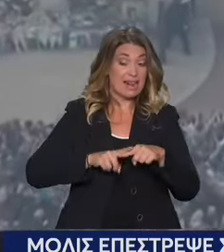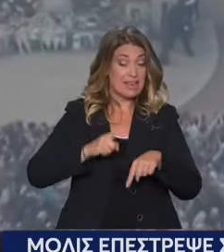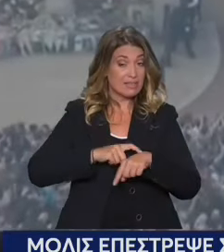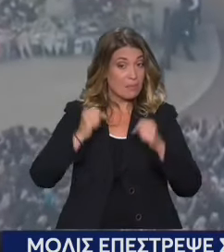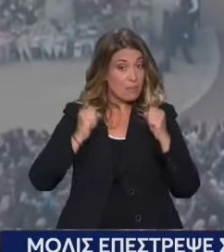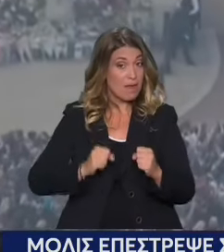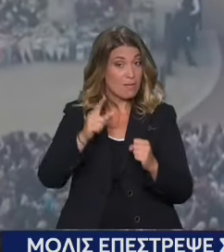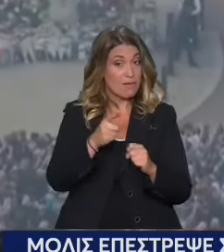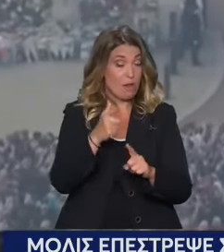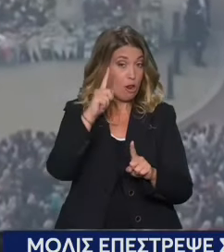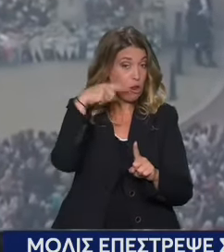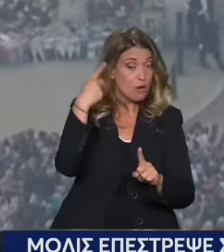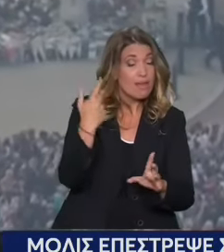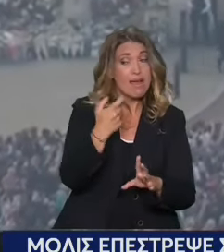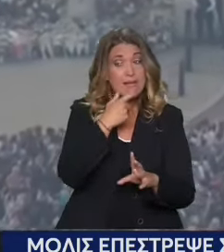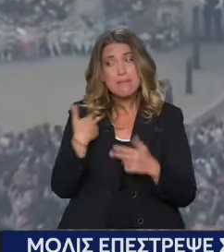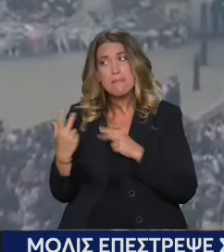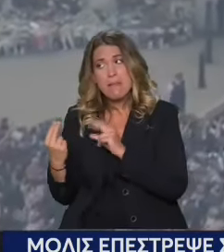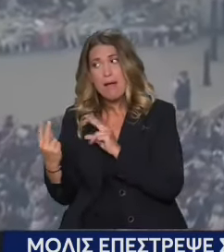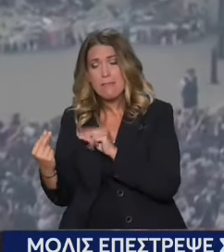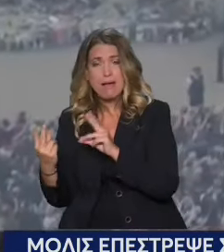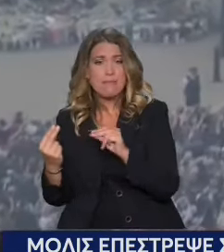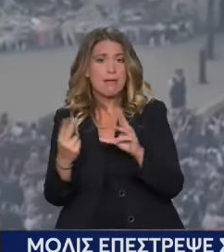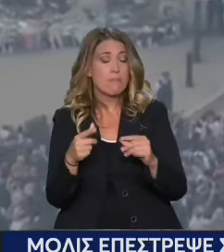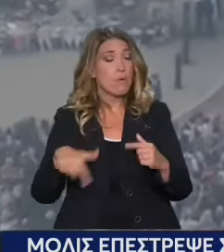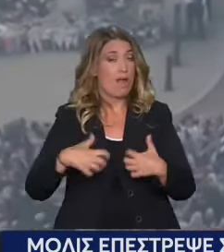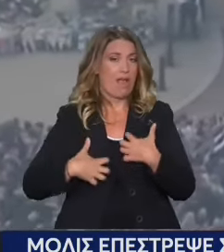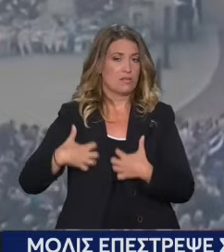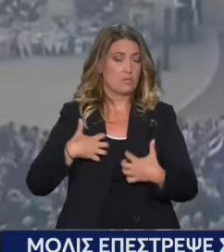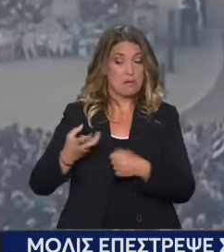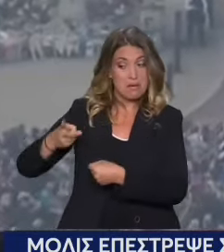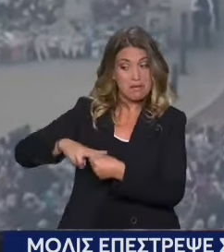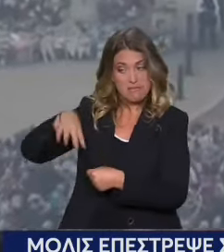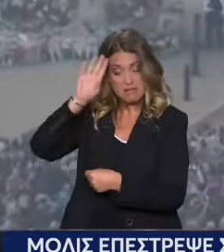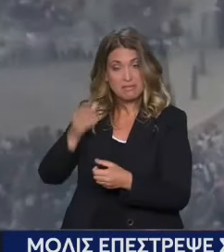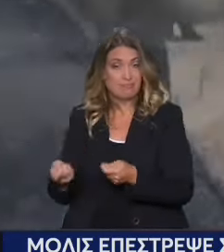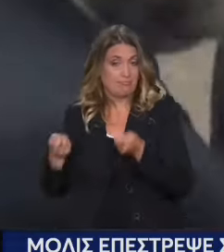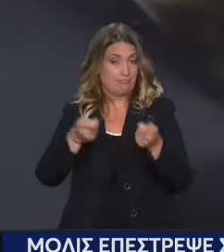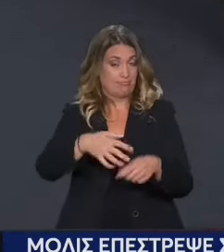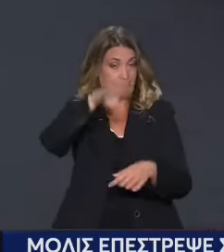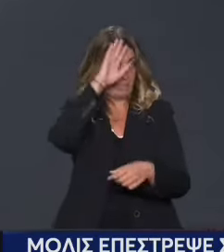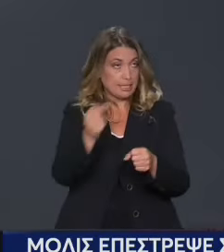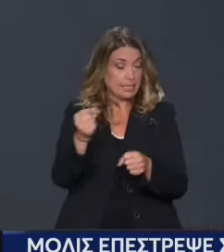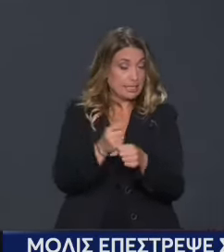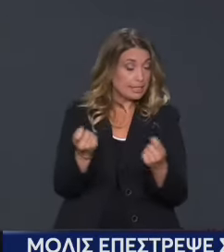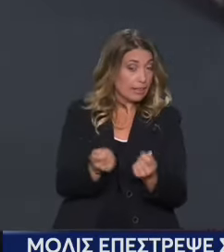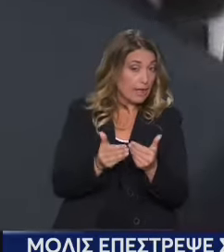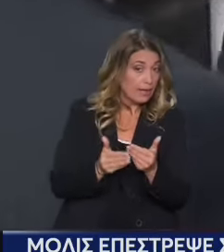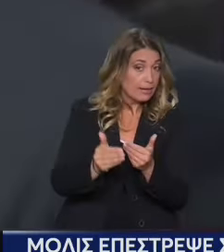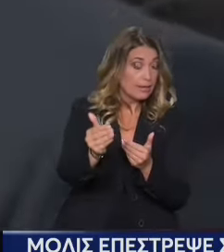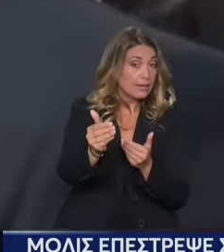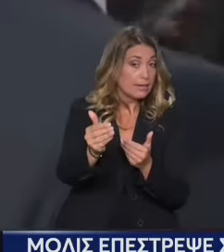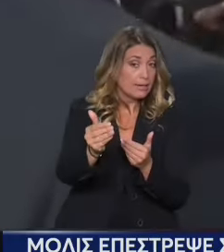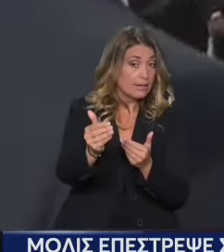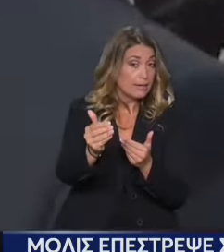οι Αγγλοί, όσοι μιλώ από χθες, είναι πάρα πολύ ανήσυχοι. Και αυτό που βλέπουμε είναι ότι οι περισσότεροι είναι